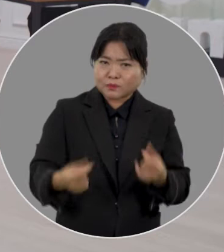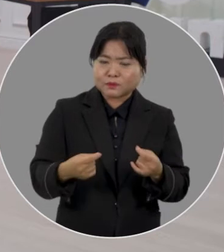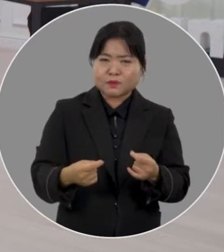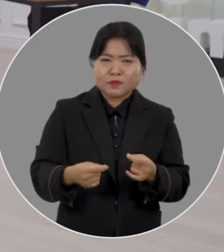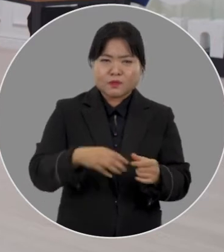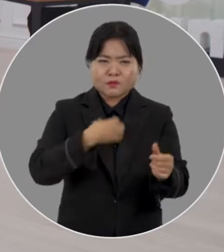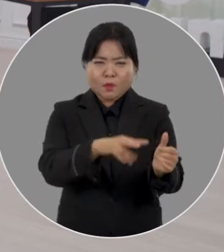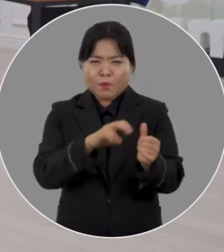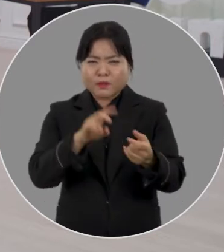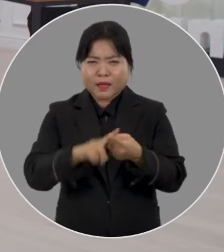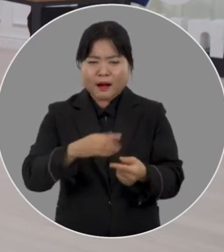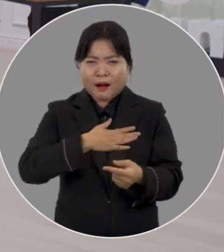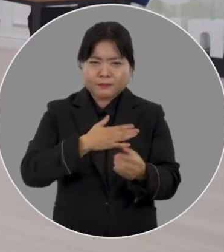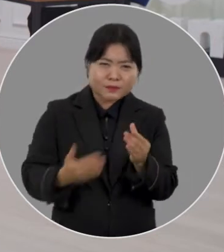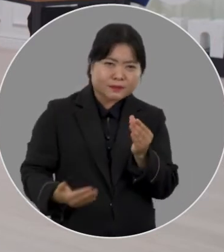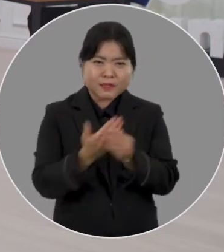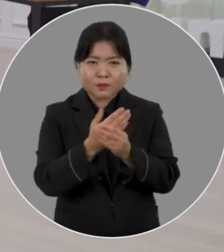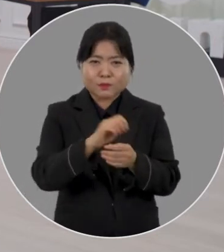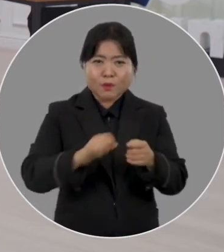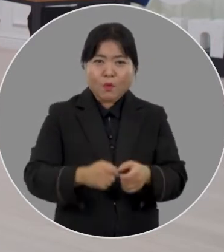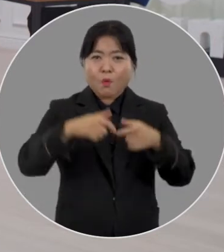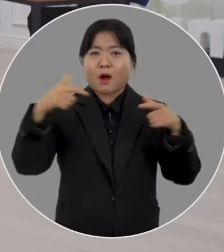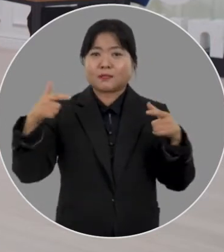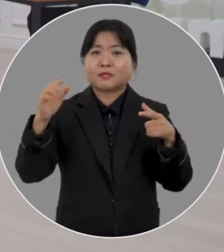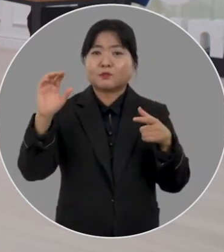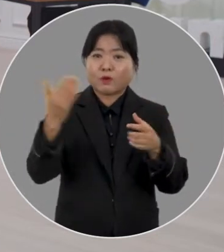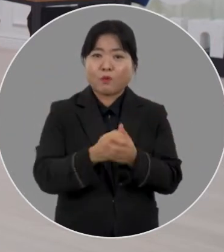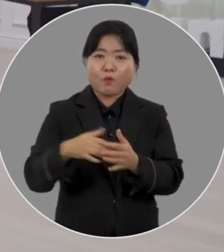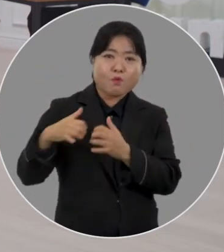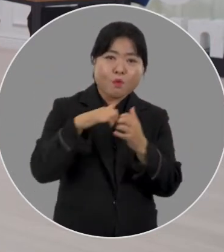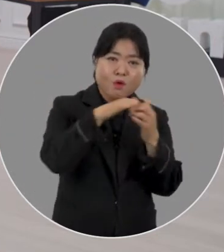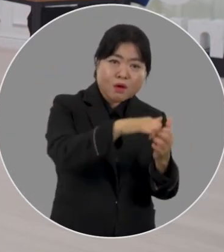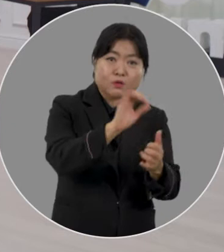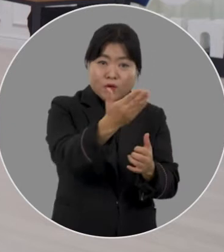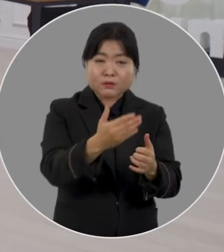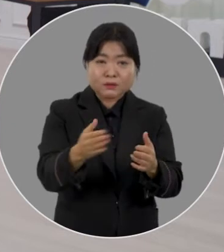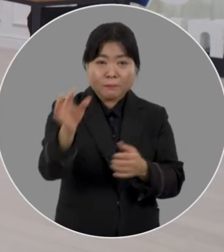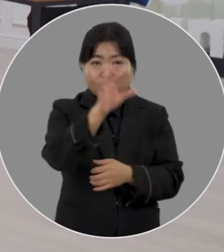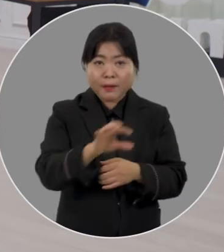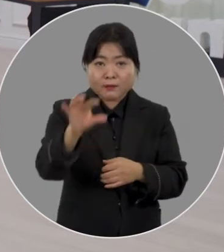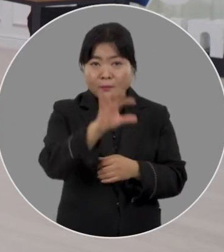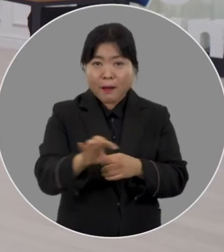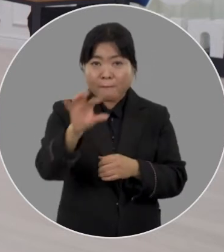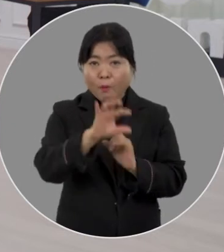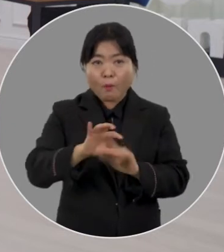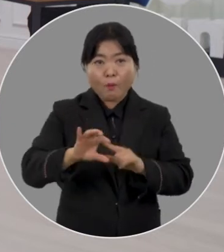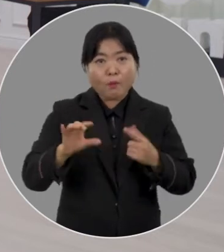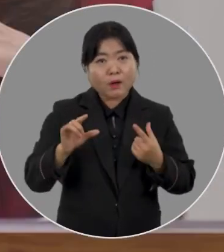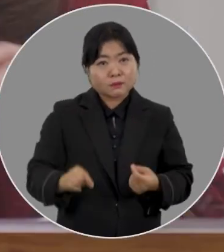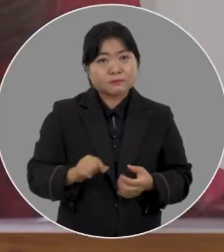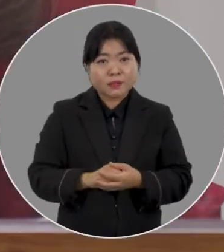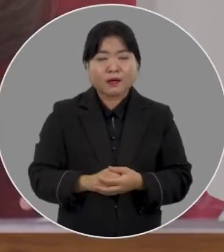대한 감정이 생기고 또 그게 막 확산이 되고 공격적으로 이어지고 이런 패턴이 이게 좀 반복되고 있는 것